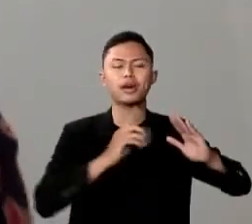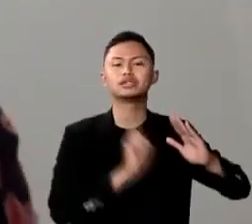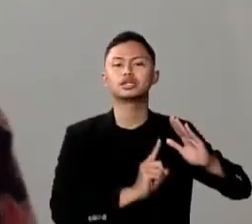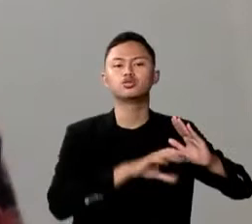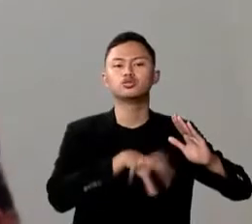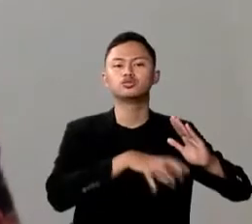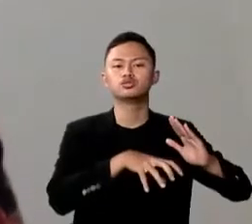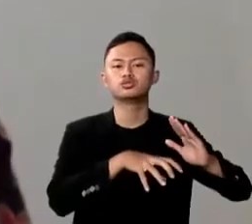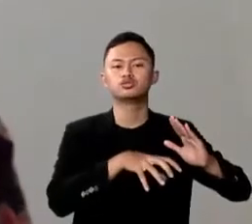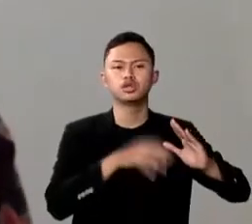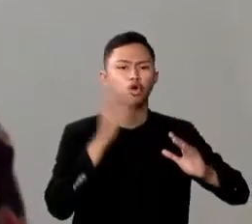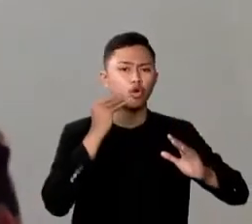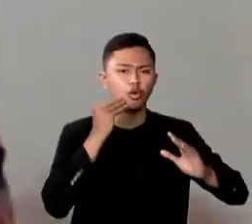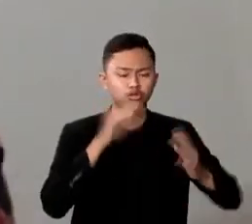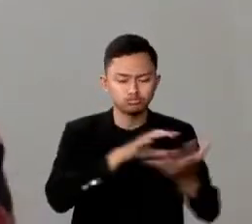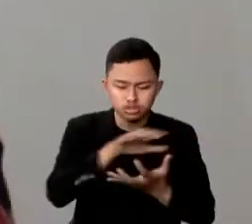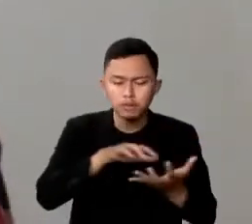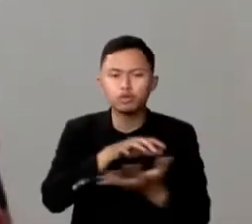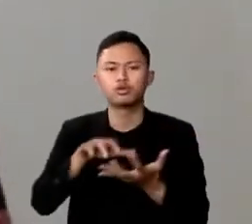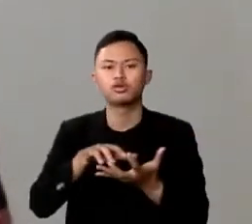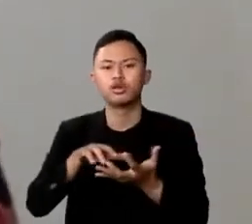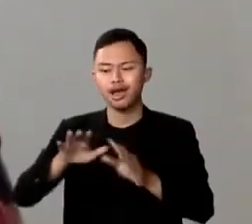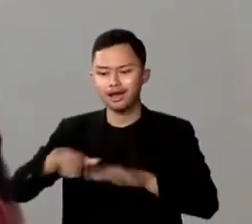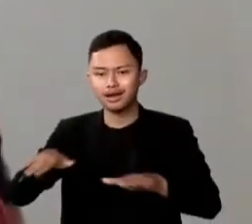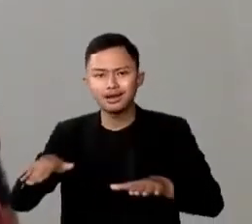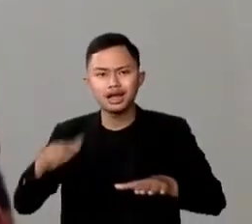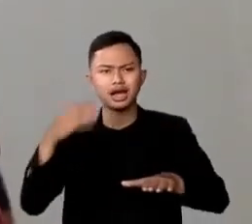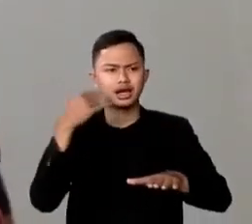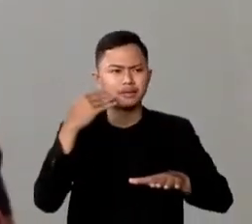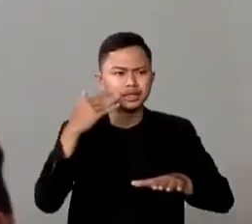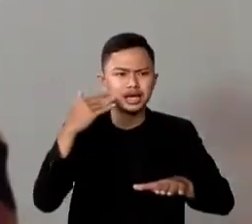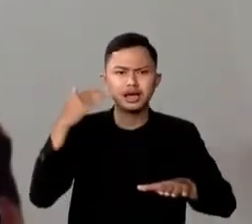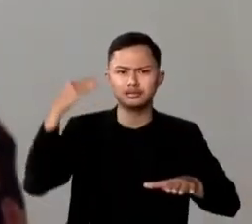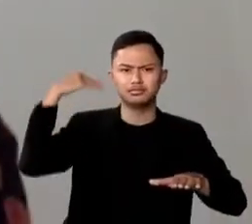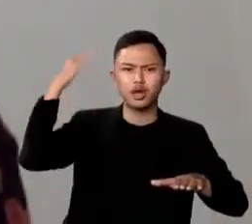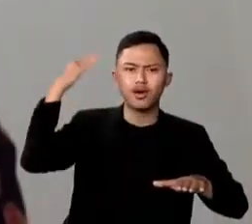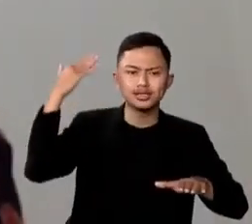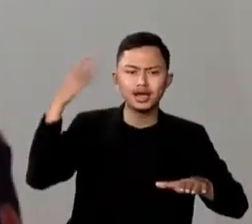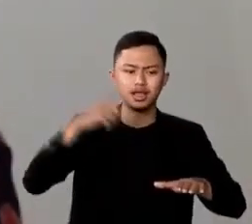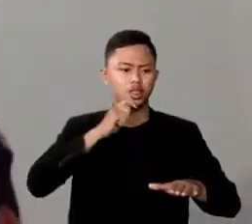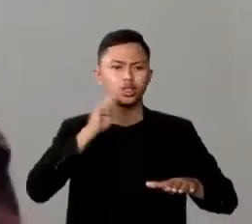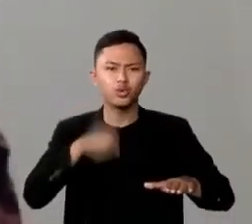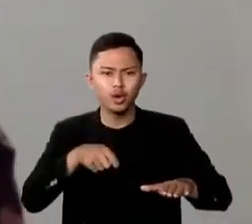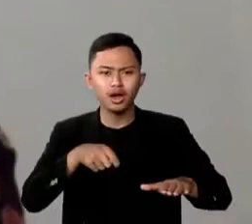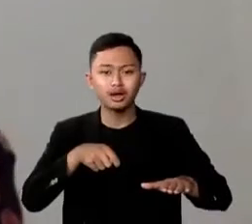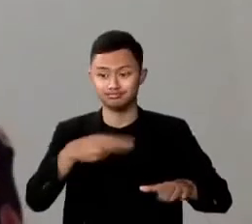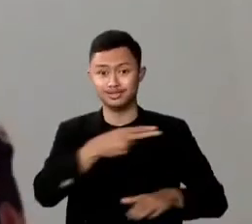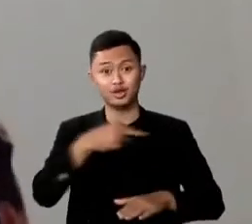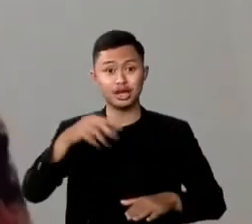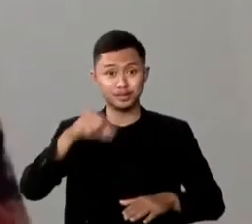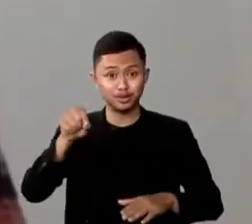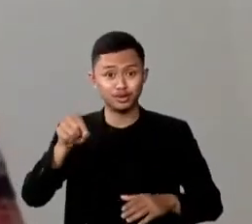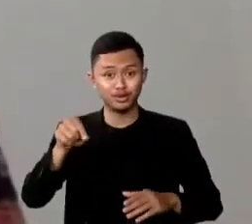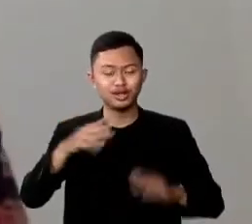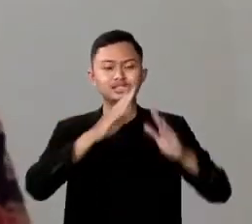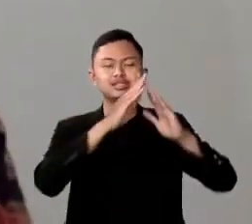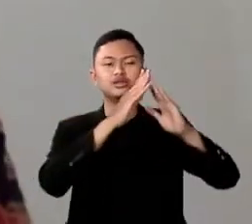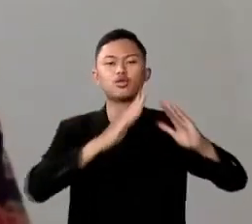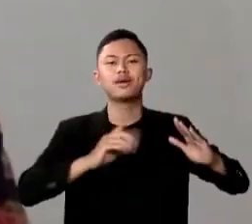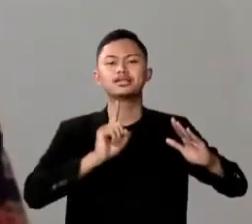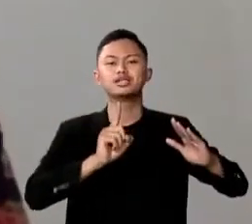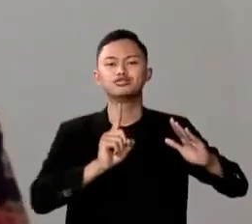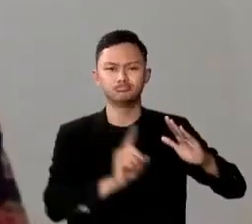ada berbagai kelompok usia ya Ada anak kecil ada remaja dewasa ada lansia akan Indonesia gitu ya Extended family